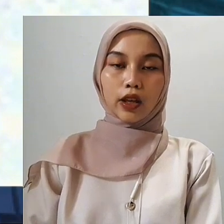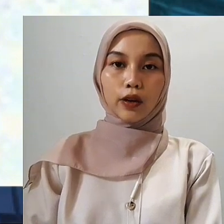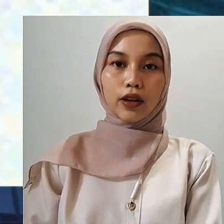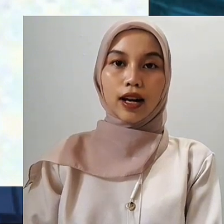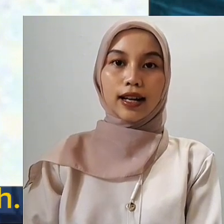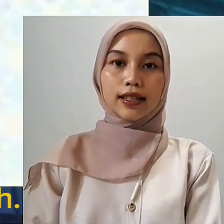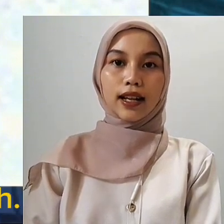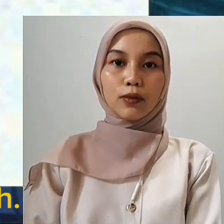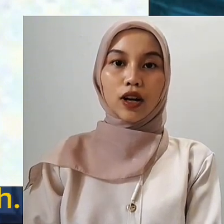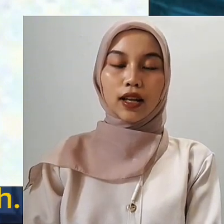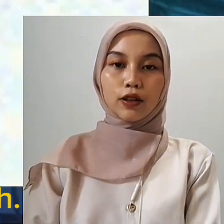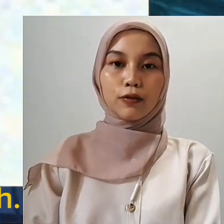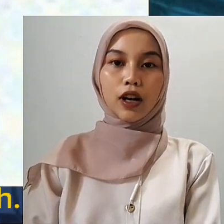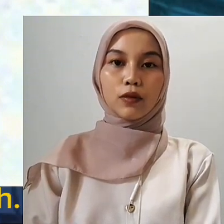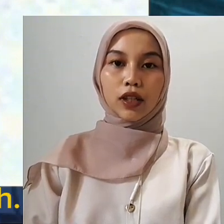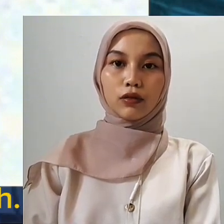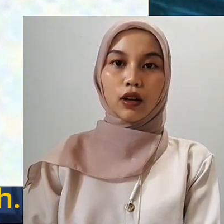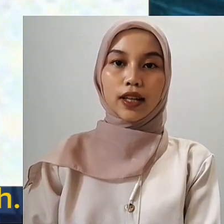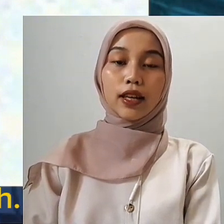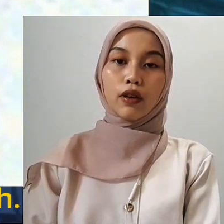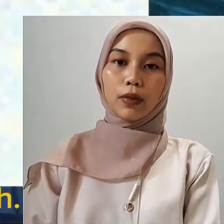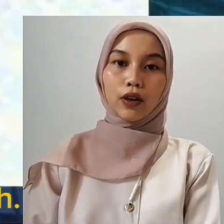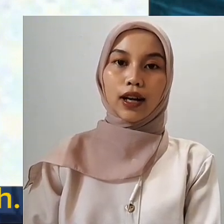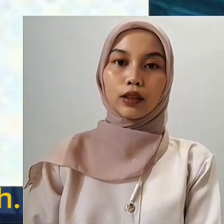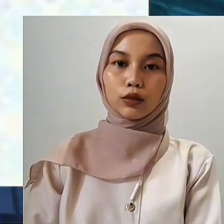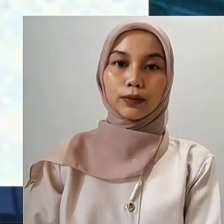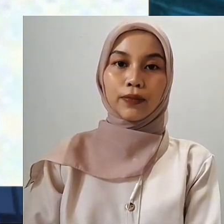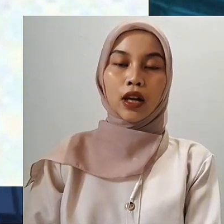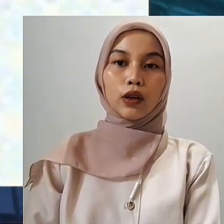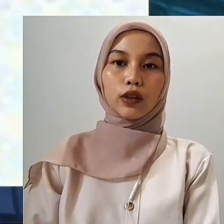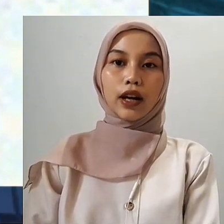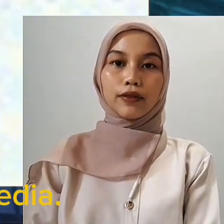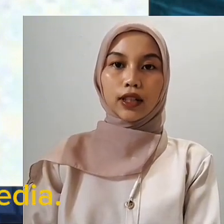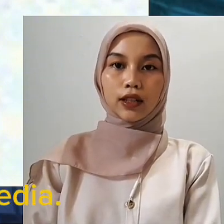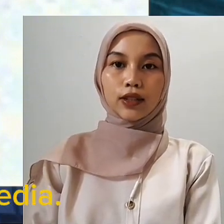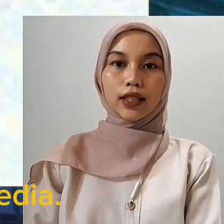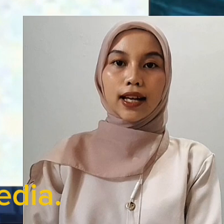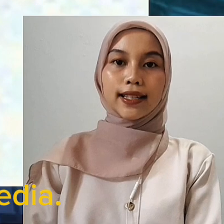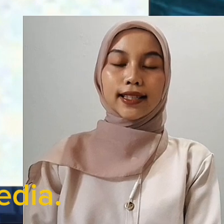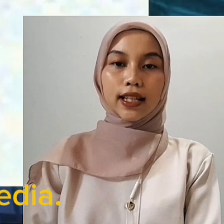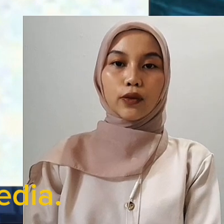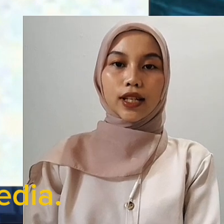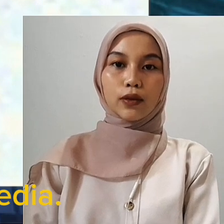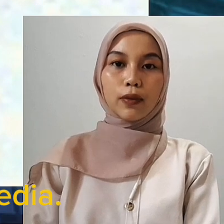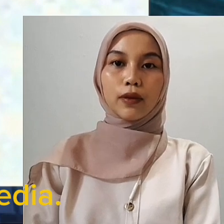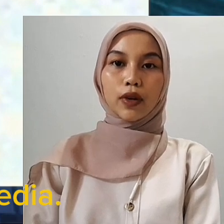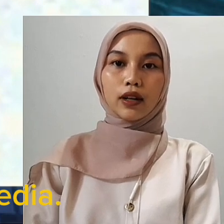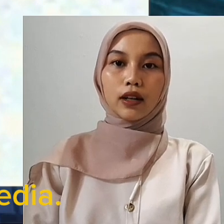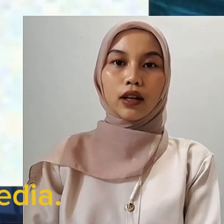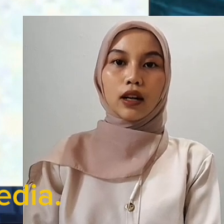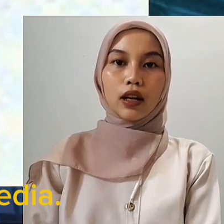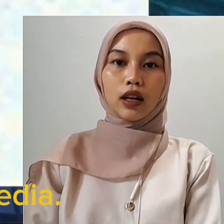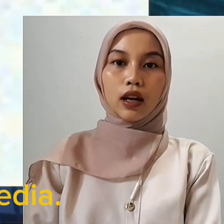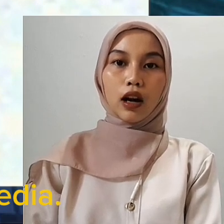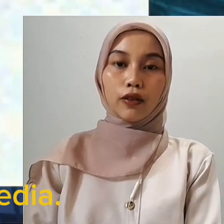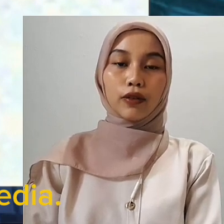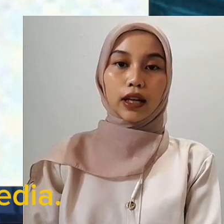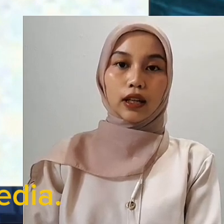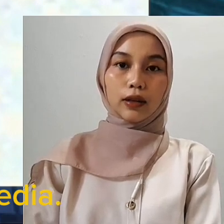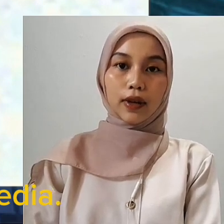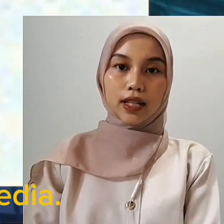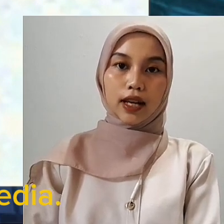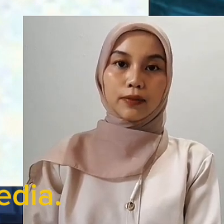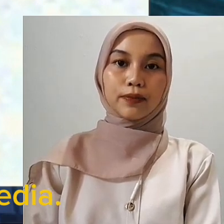Yes, thank you. Assalamualaikum warahmatullahi wabarakatuh. Good afternoon, distinguished member